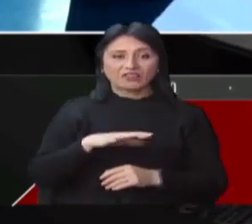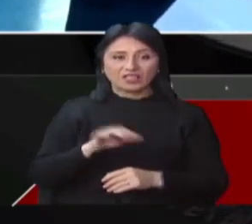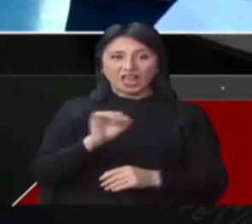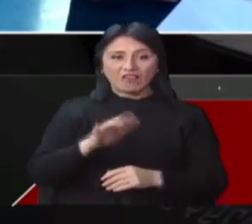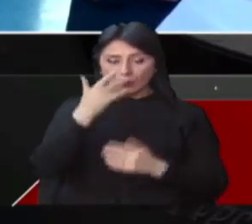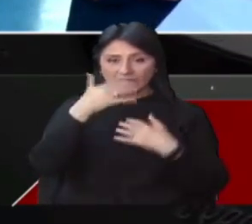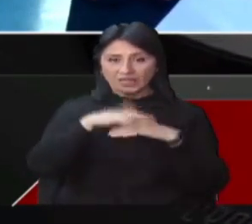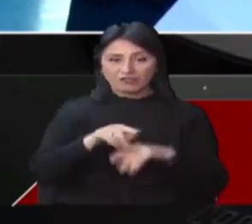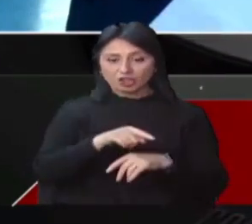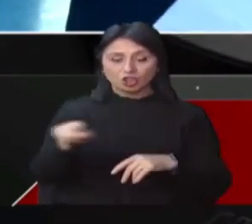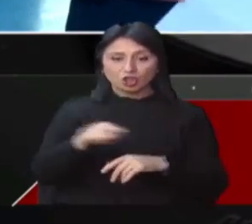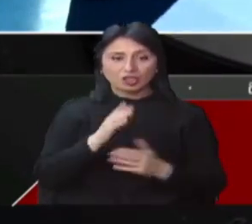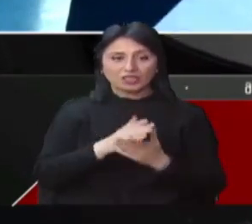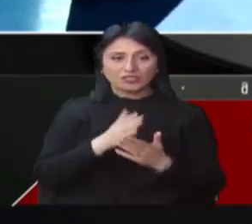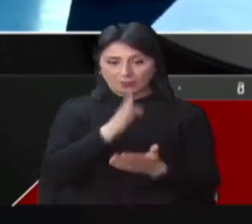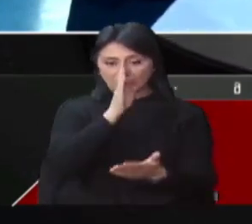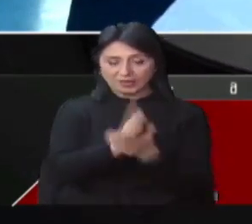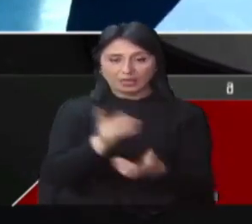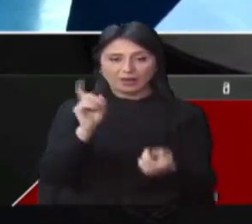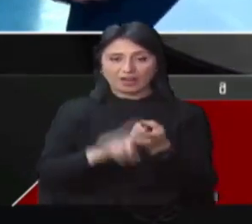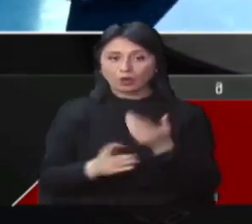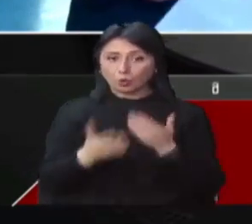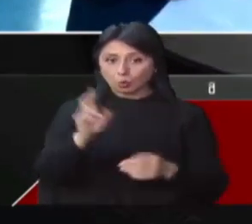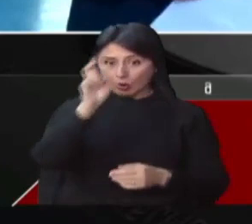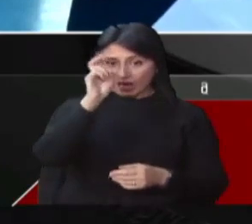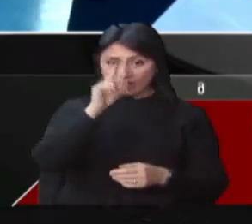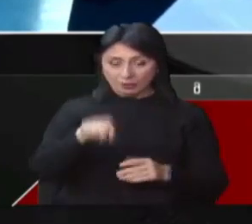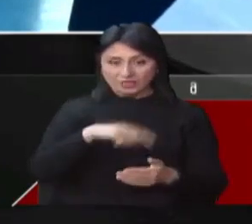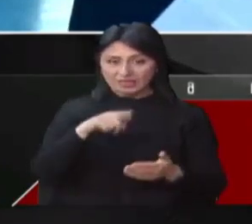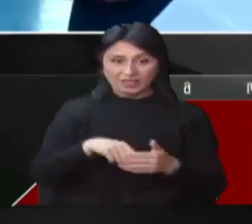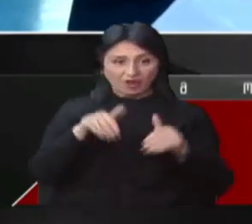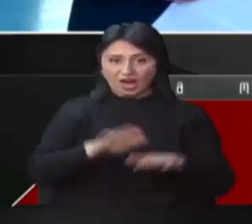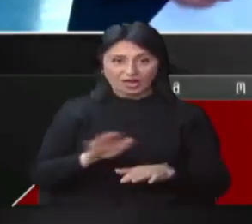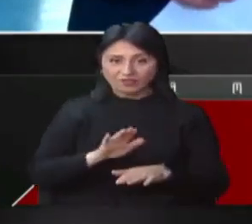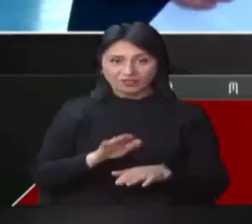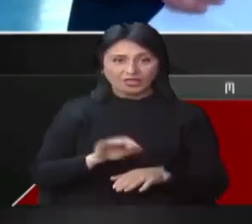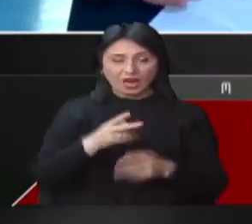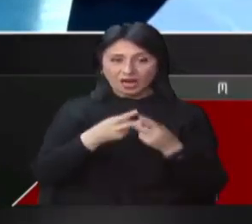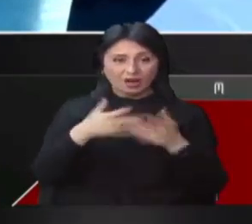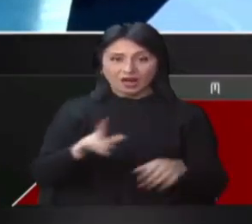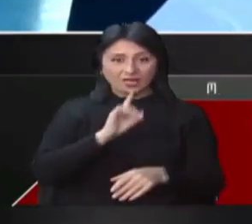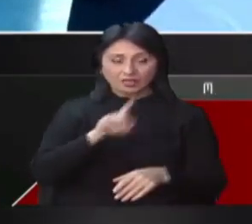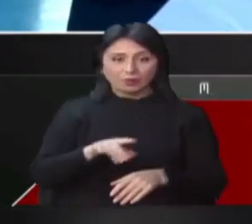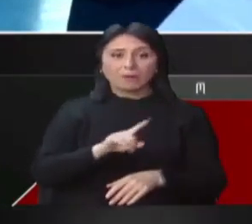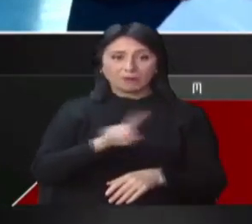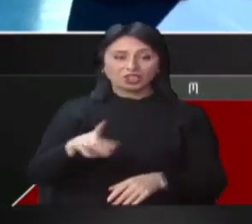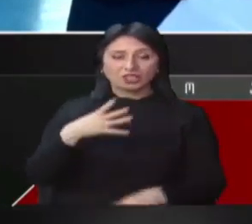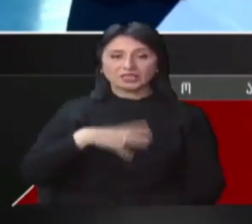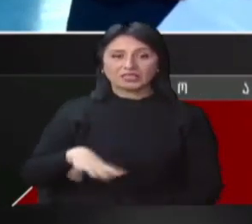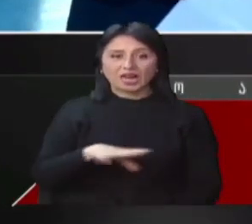ევროპულ ინტეგრაციას შორის არის პირდაპირი კავშირი და თუ კი ხელისუფლება ამ საკითხს არ გადაწყვეტს და არ გათავისუფლებს მას, მაშინ